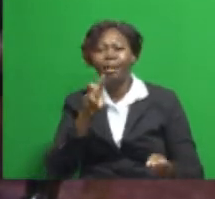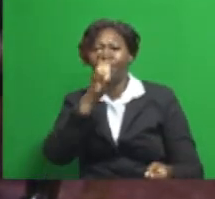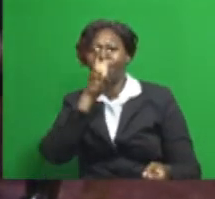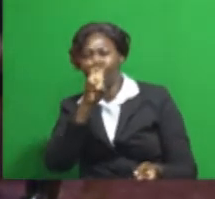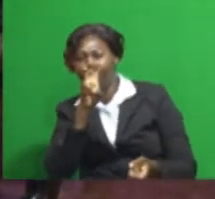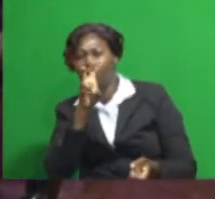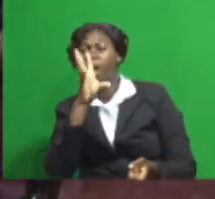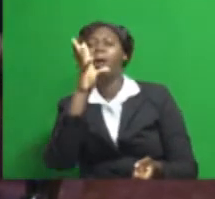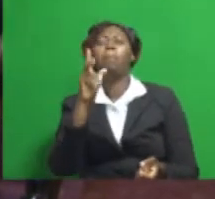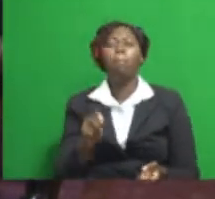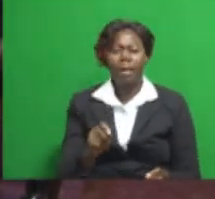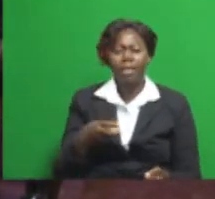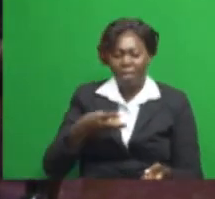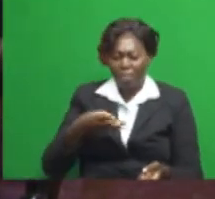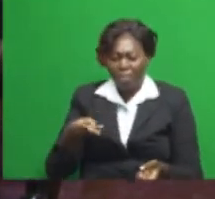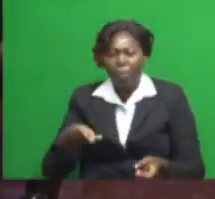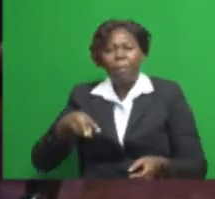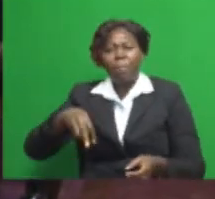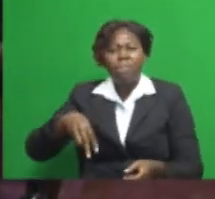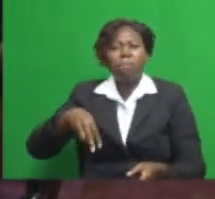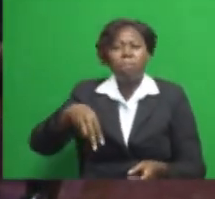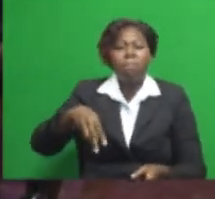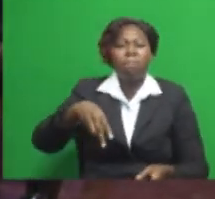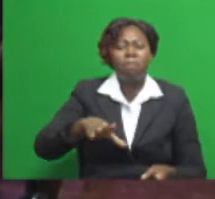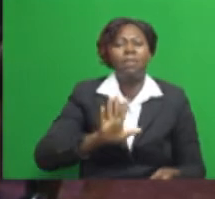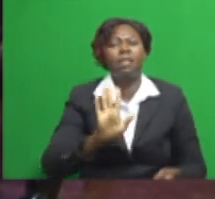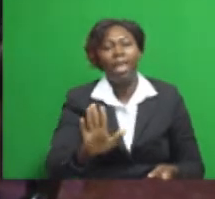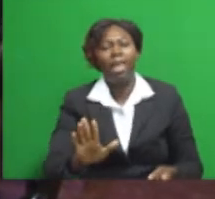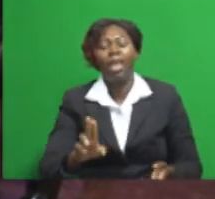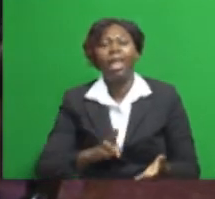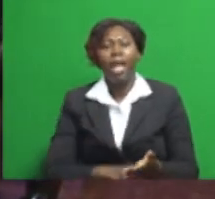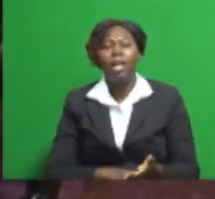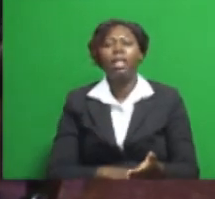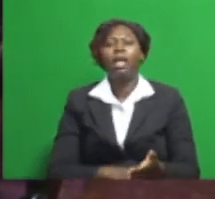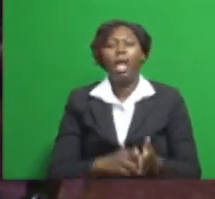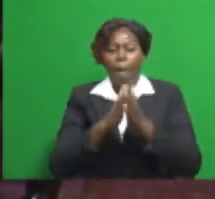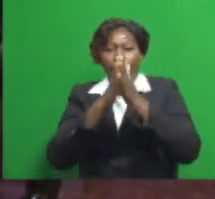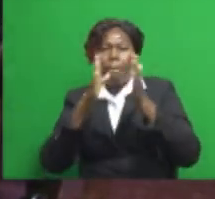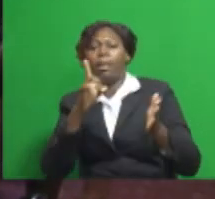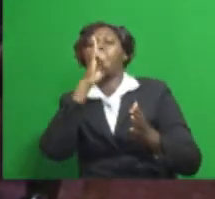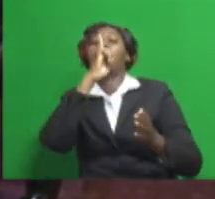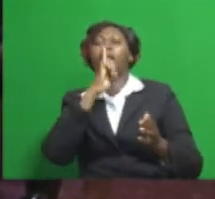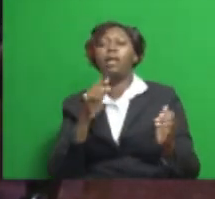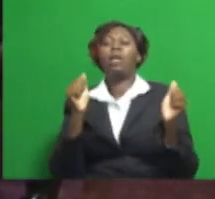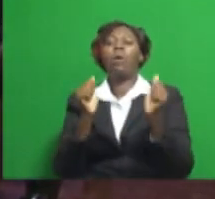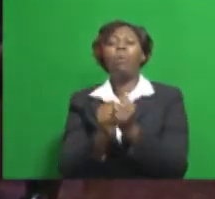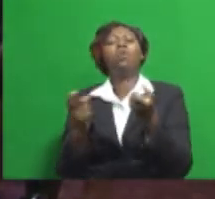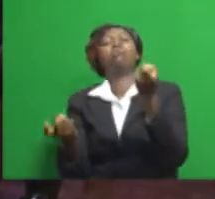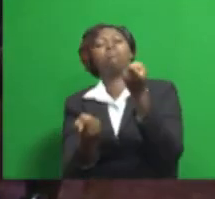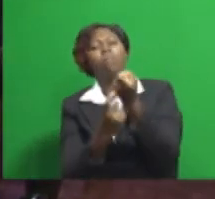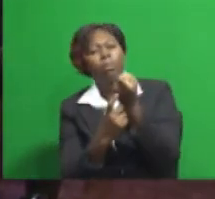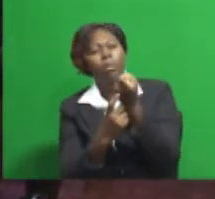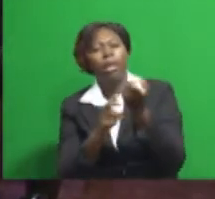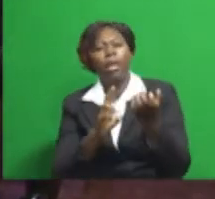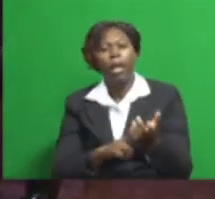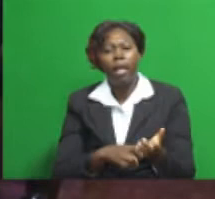Ndozviri kundiretsa iwo vanhu vachipfuura. Ari mazoni? Eh. Hanzi kusvika vasvika zvigedhi raine simbi mani. Racho rekuti iroro ndopane